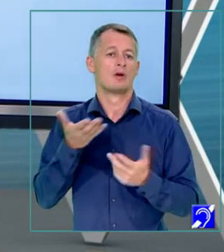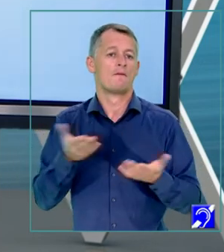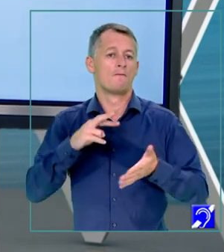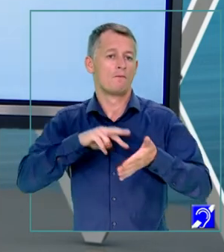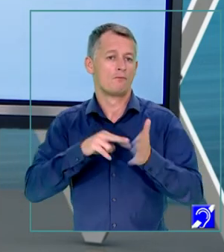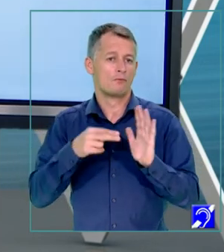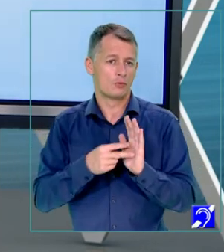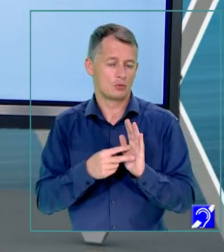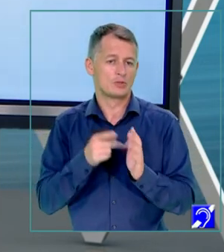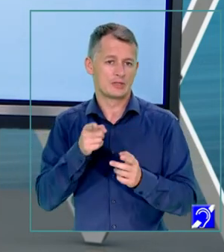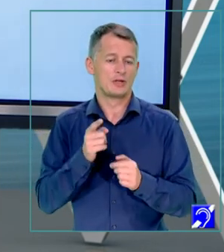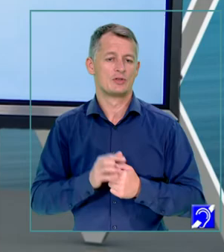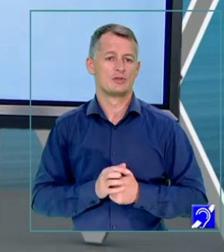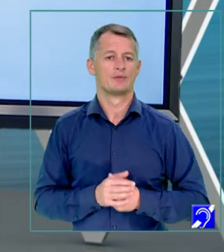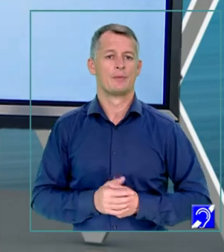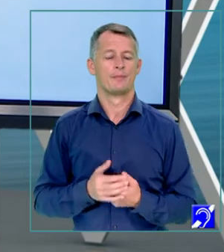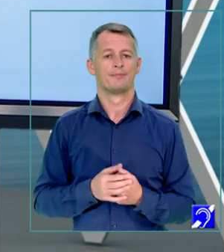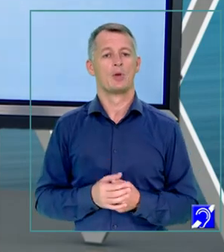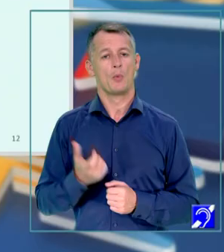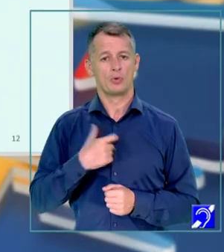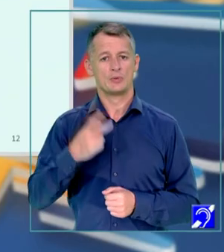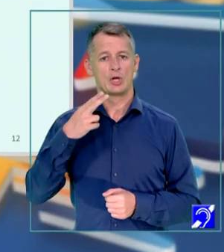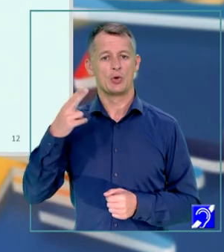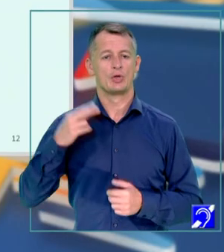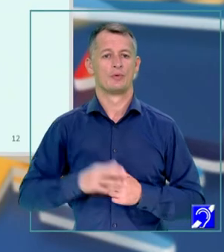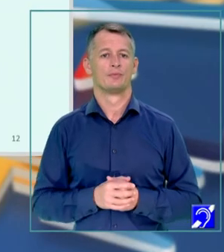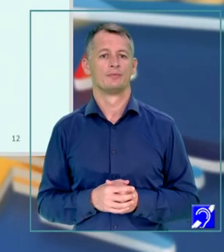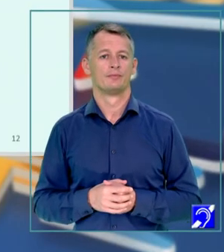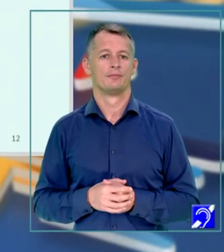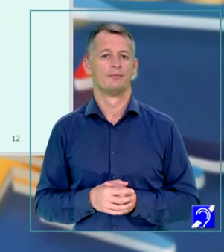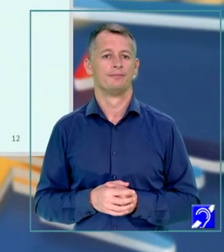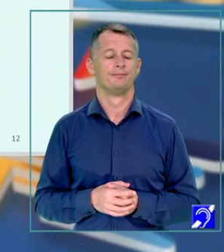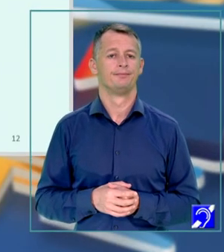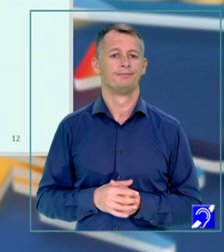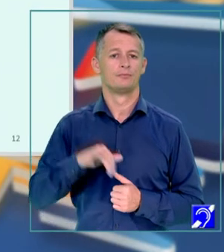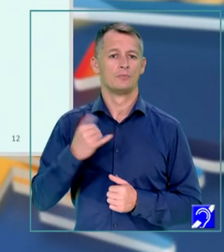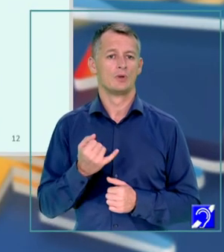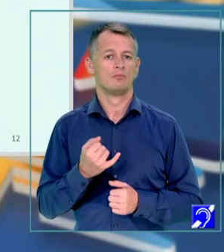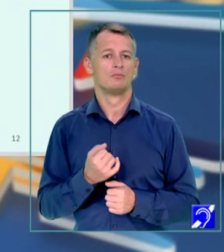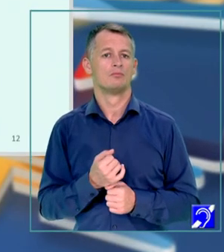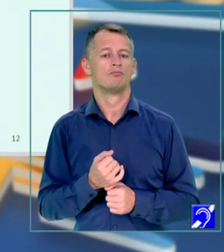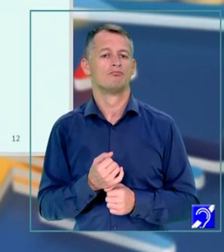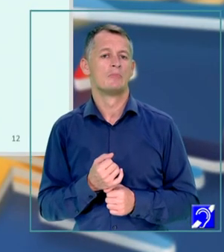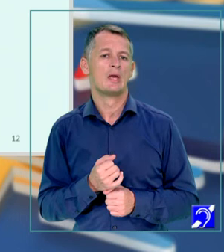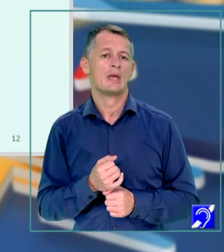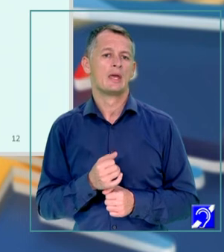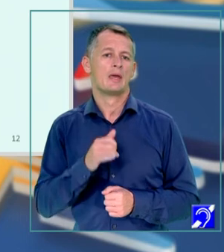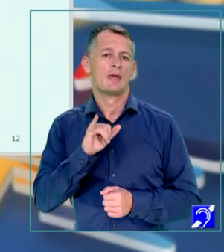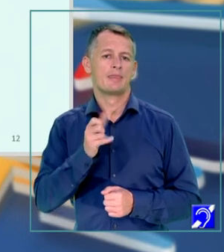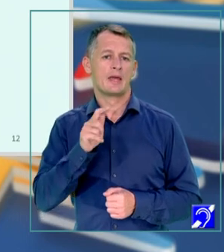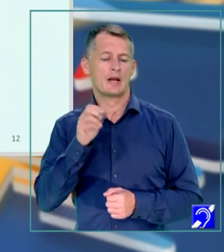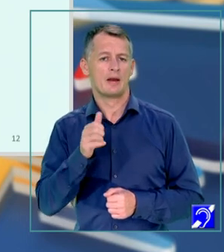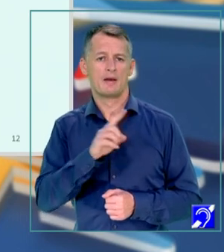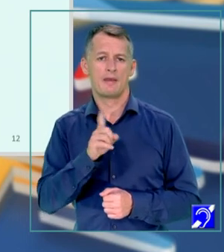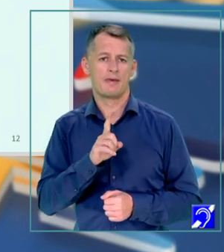diferențial și integral putem merge mai departe integrală nedefinită care de fapt este o lecție nouă pentru dumneavoastră